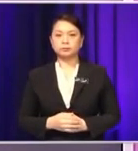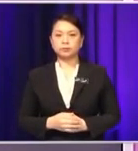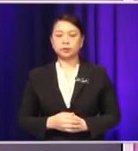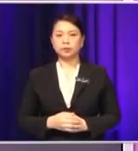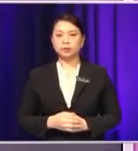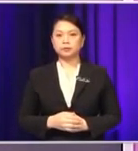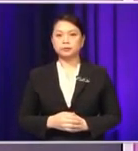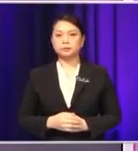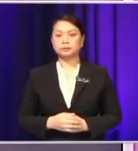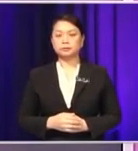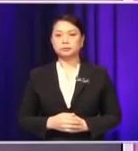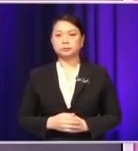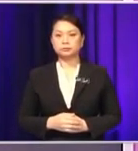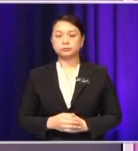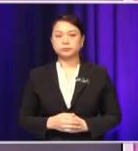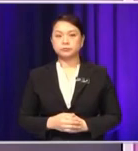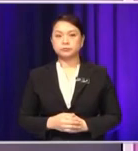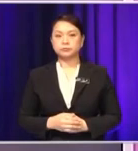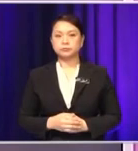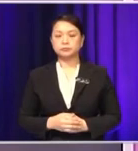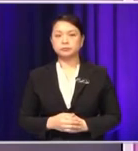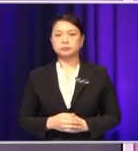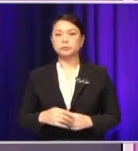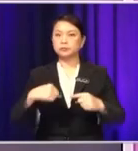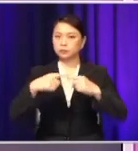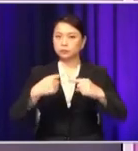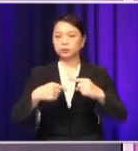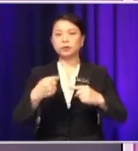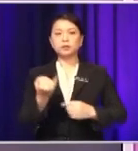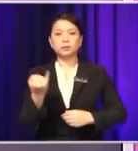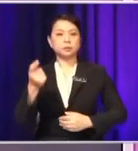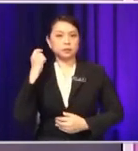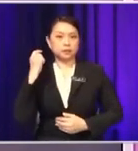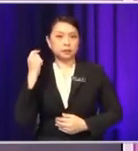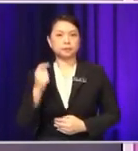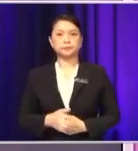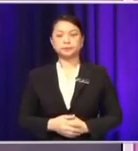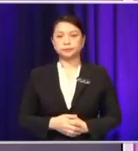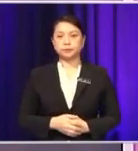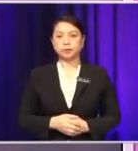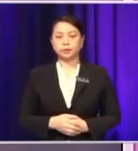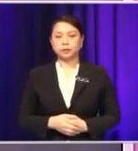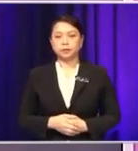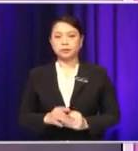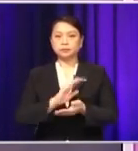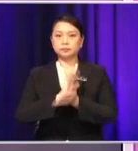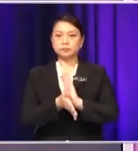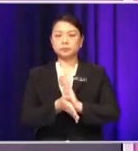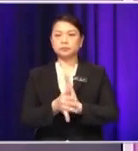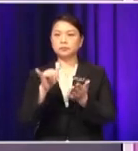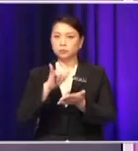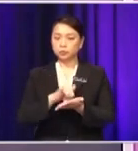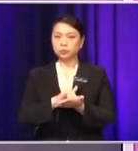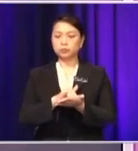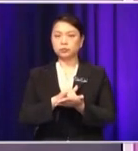untuk pengumpulan ataupun pembinaan instrumen tadi, ya, kumpul, bina instrumen tersebut. Jadi itu di peringkat